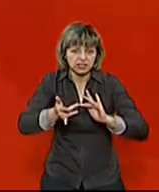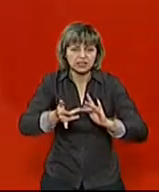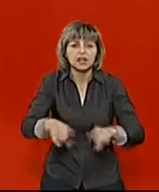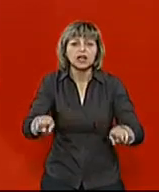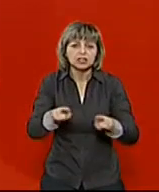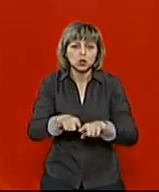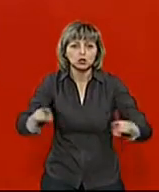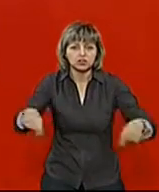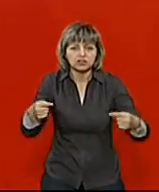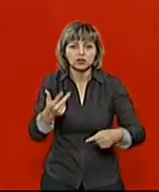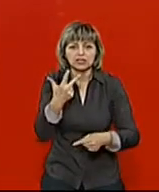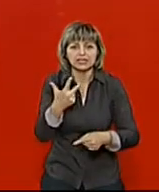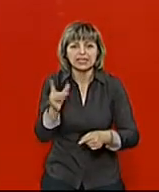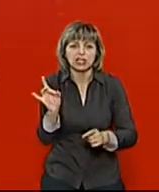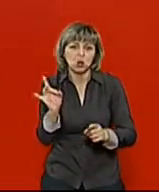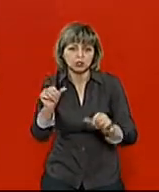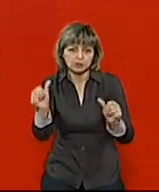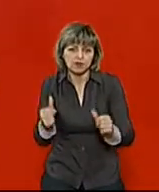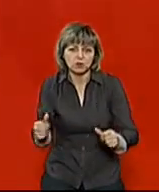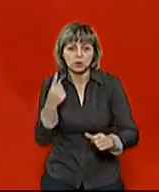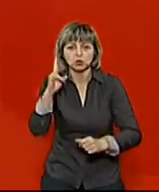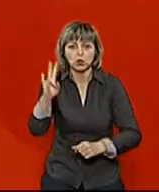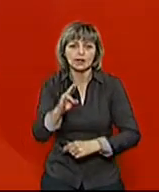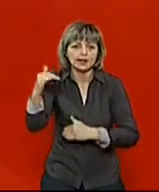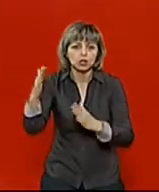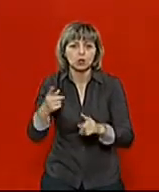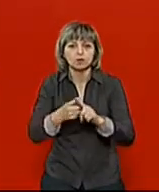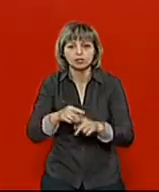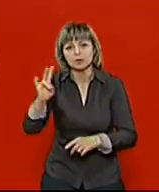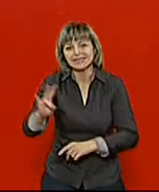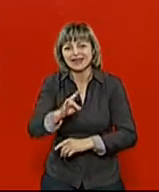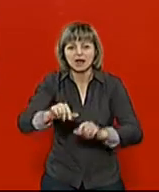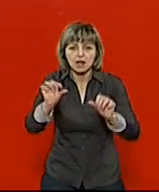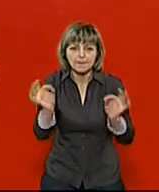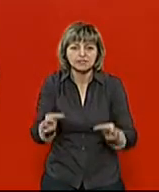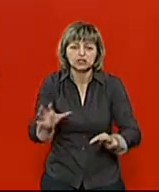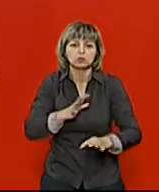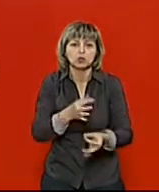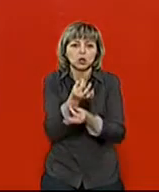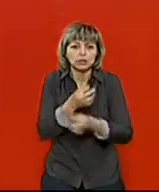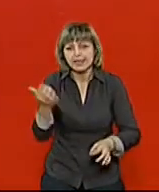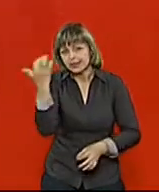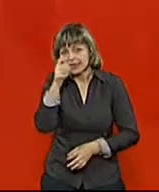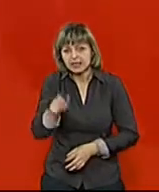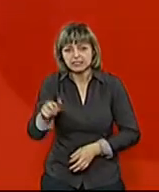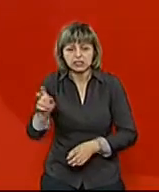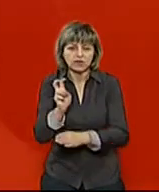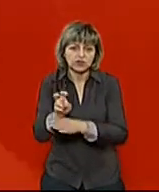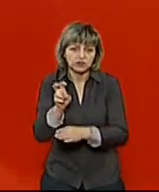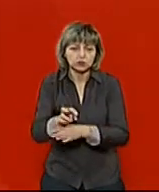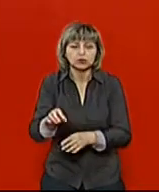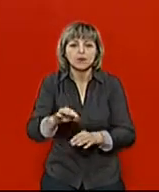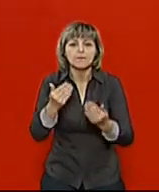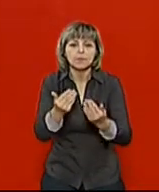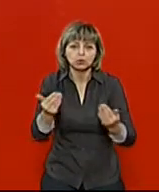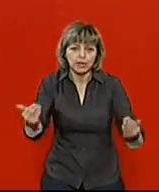Каже, також створять тривимірну модель однієї з ікон, аби сакральне мистецтво стало доступним незрячим відвідувачам музею. Більше